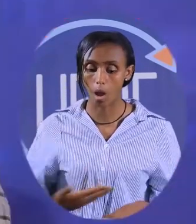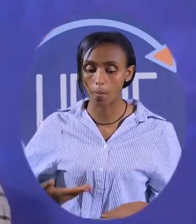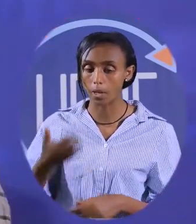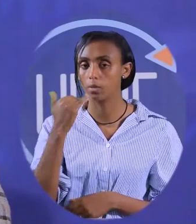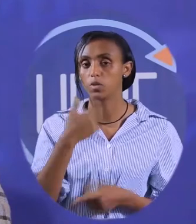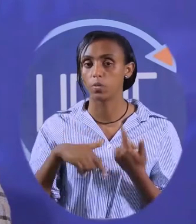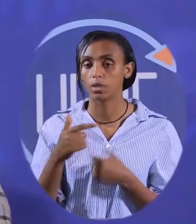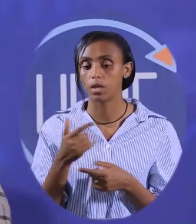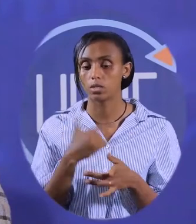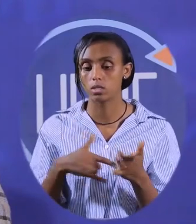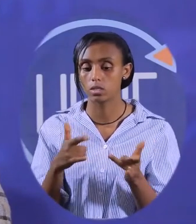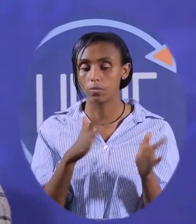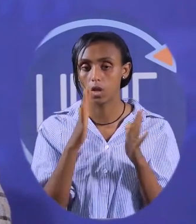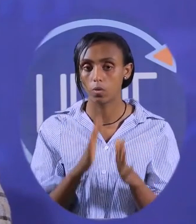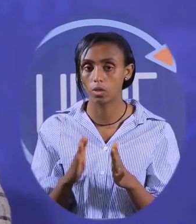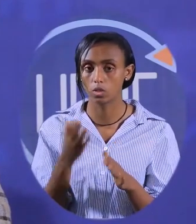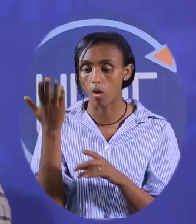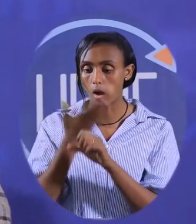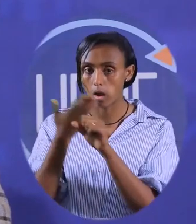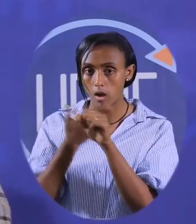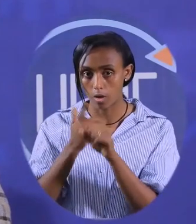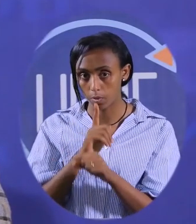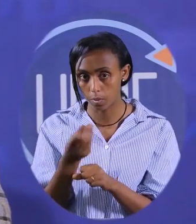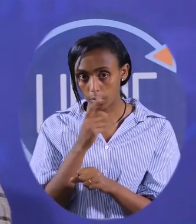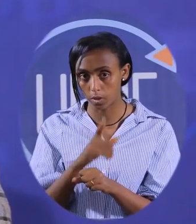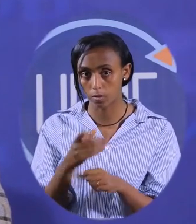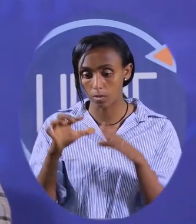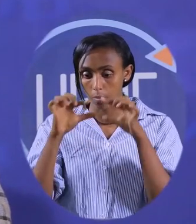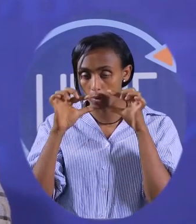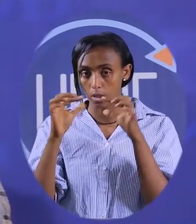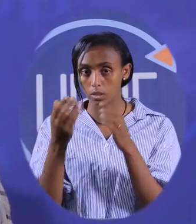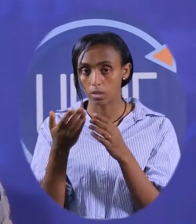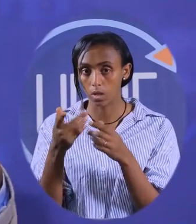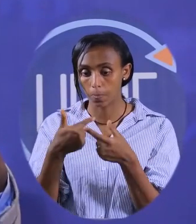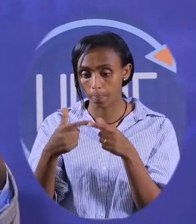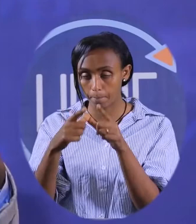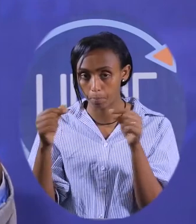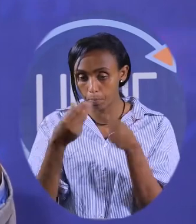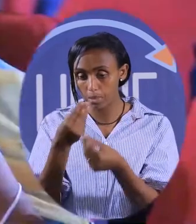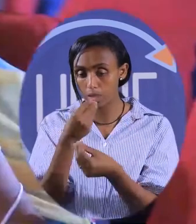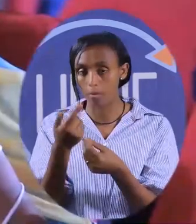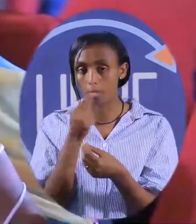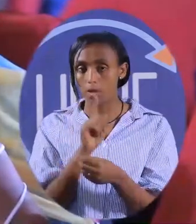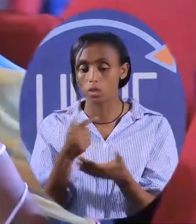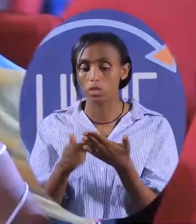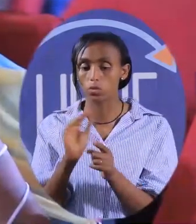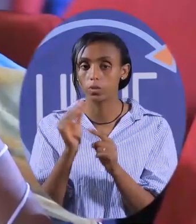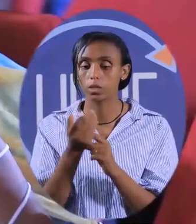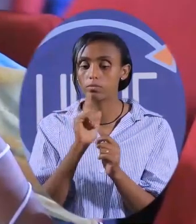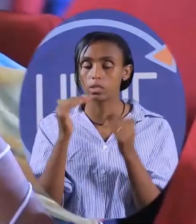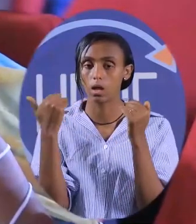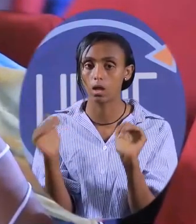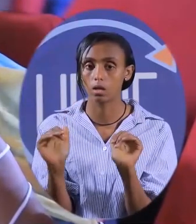ለምን ዘመናዊነት ቁርጥ መብላት ነው? ዘመናዊነት በርገርና ፒዛ መብላት ነው? ስለዚህ ከሱ አንጻር ምን